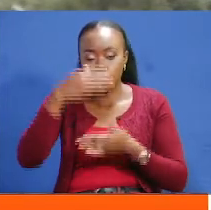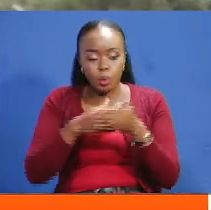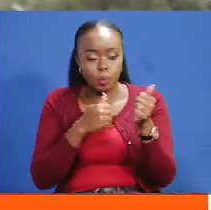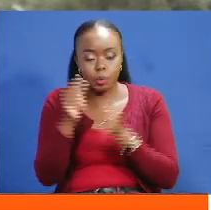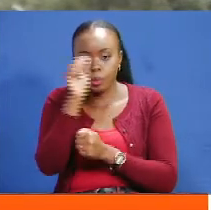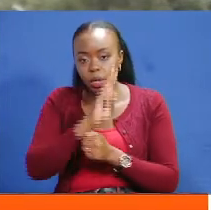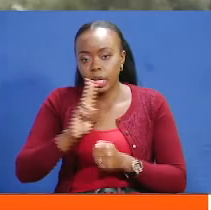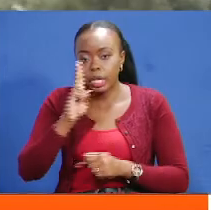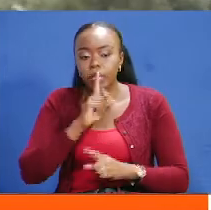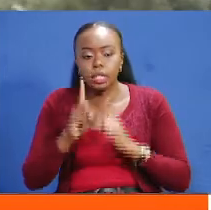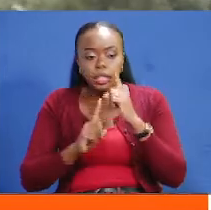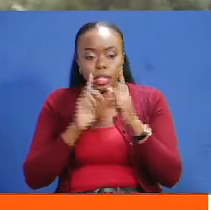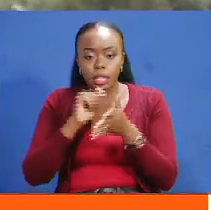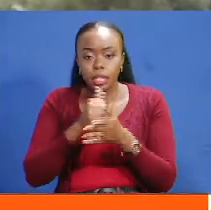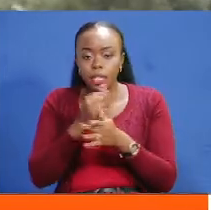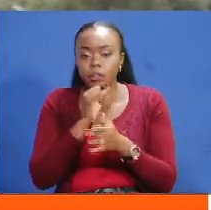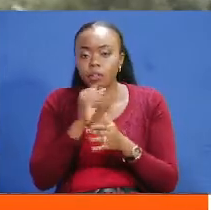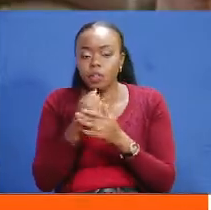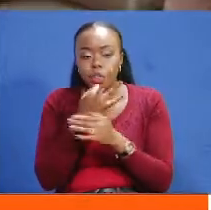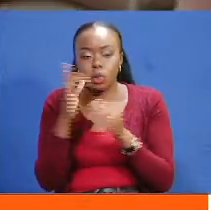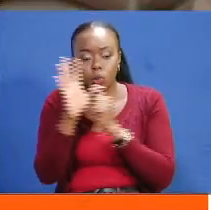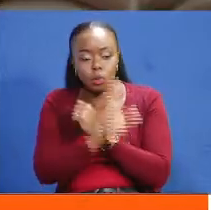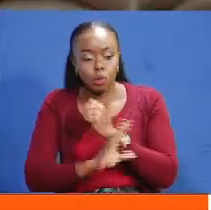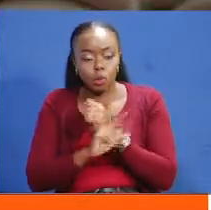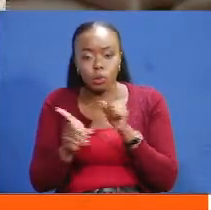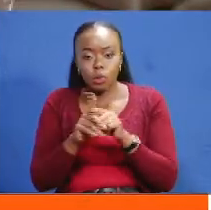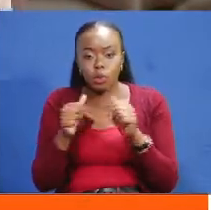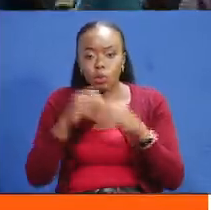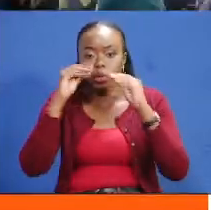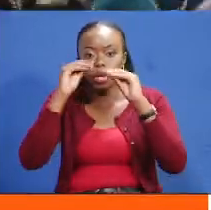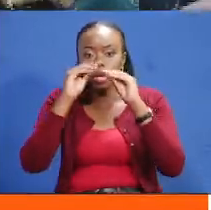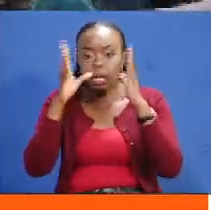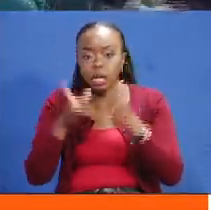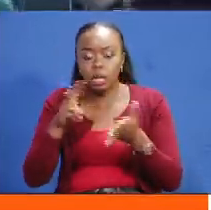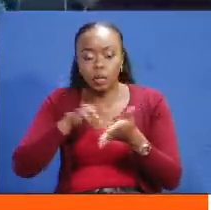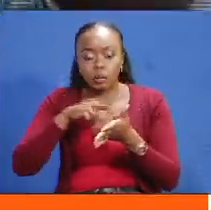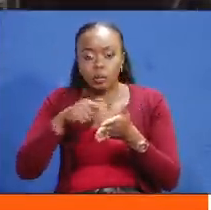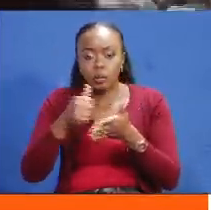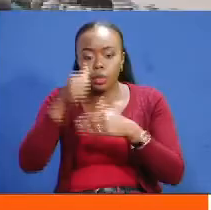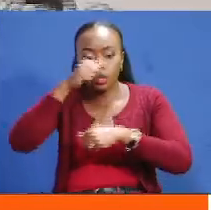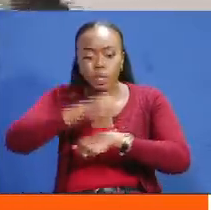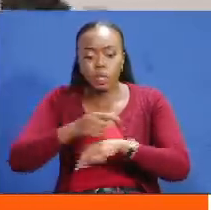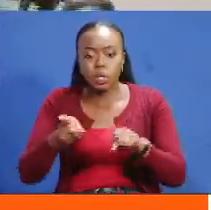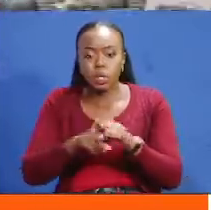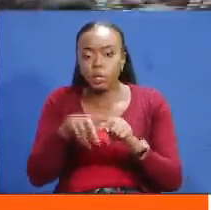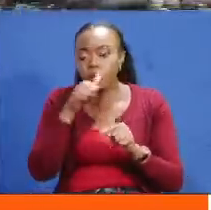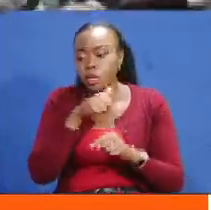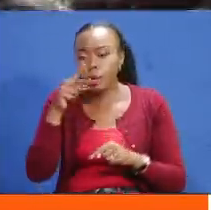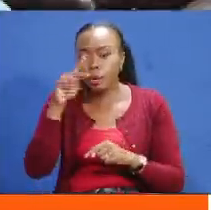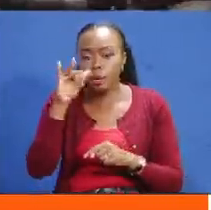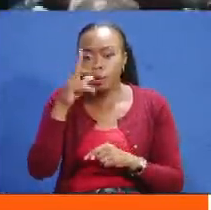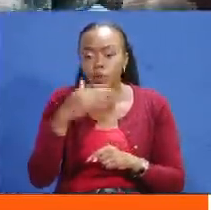kabla ya president hajatangaza kuwa ile ni janga la kitaifa. Mwalimu mkuu katika shule ya msingi ya Kidhumuoni Peter